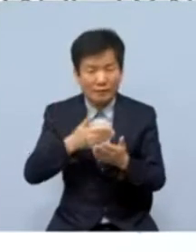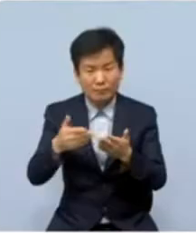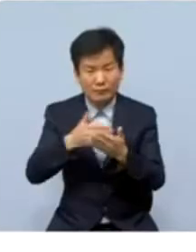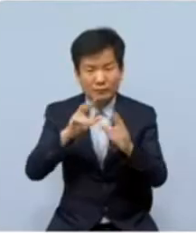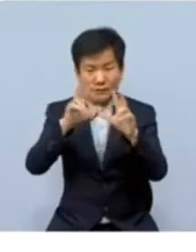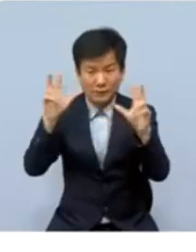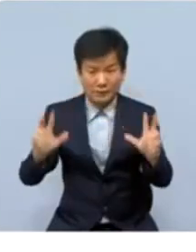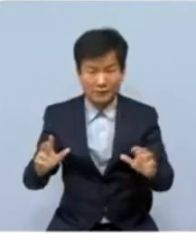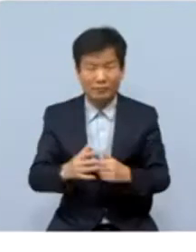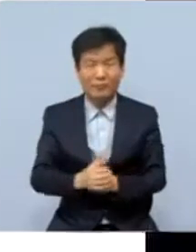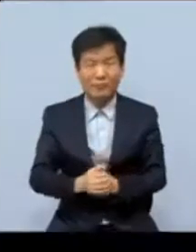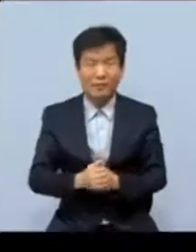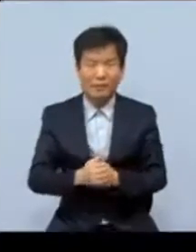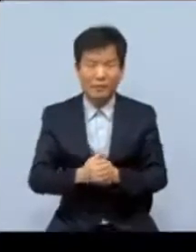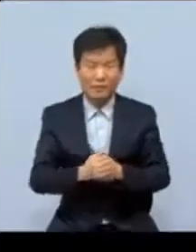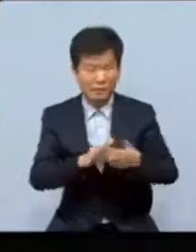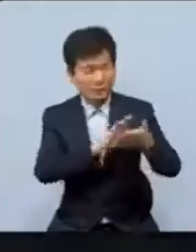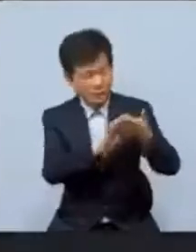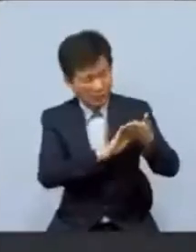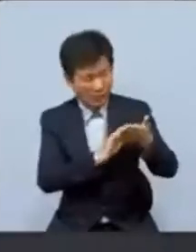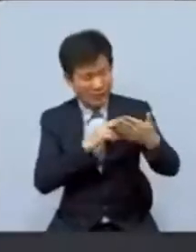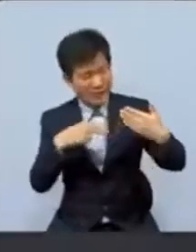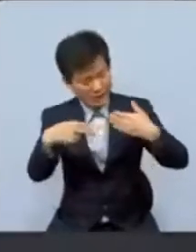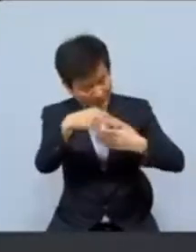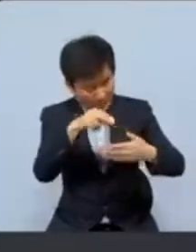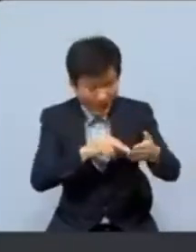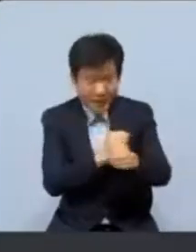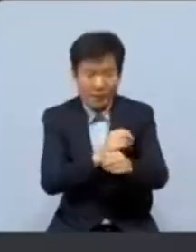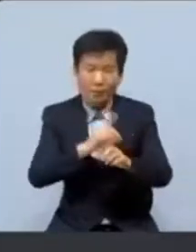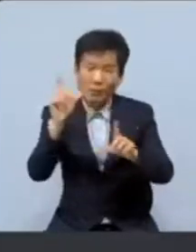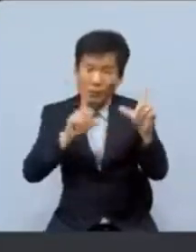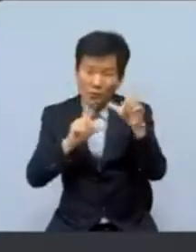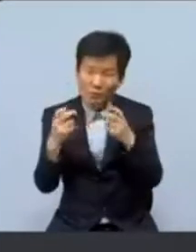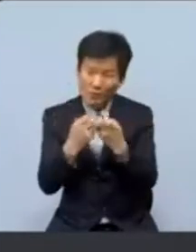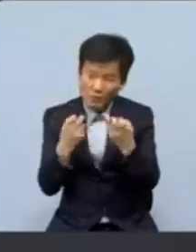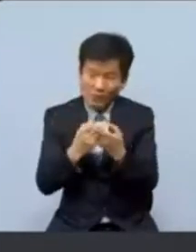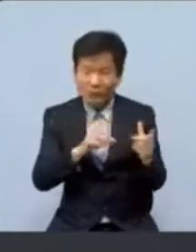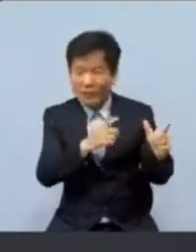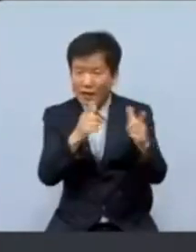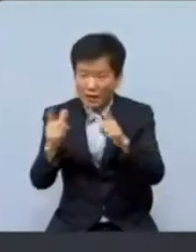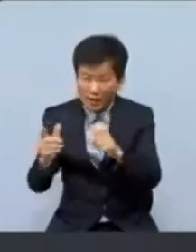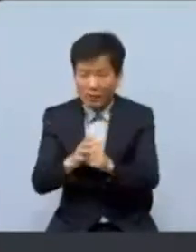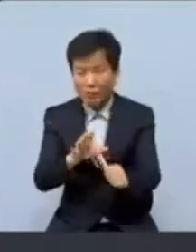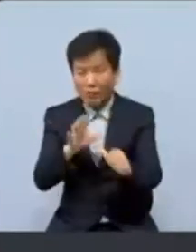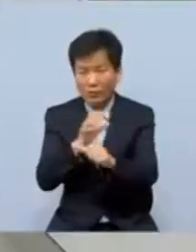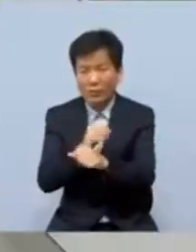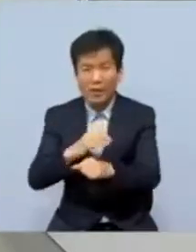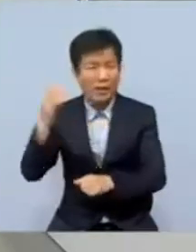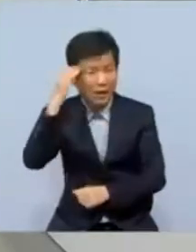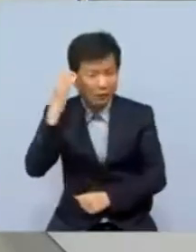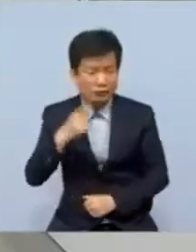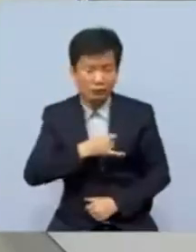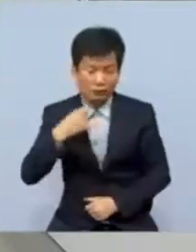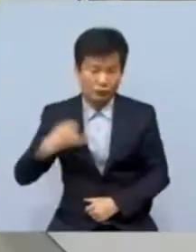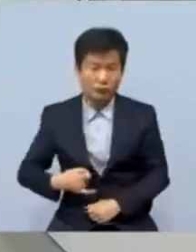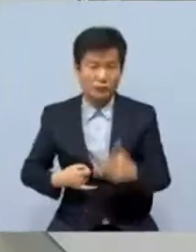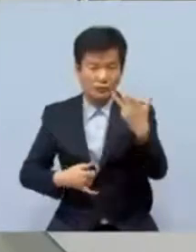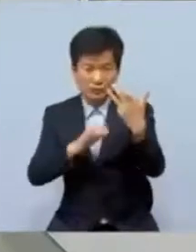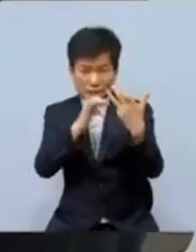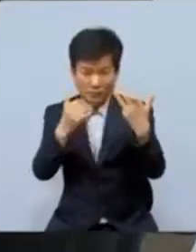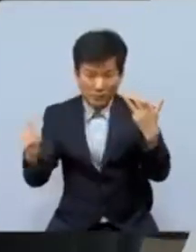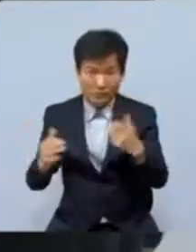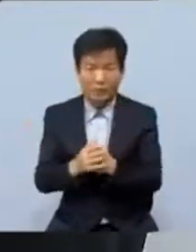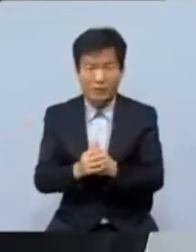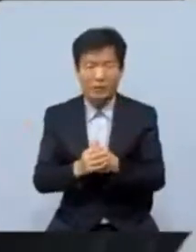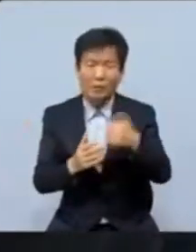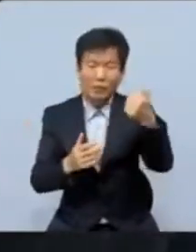개막됐습니다. 평면과 입체 영상 등 현대적 표현 방법과 다양한 소재를 활용해 한국과 중국 작가 18명이